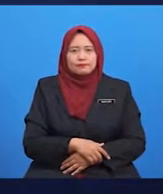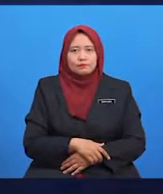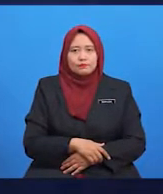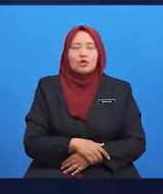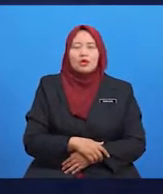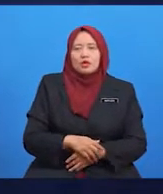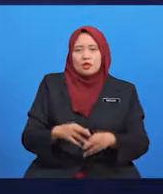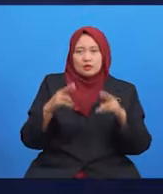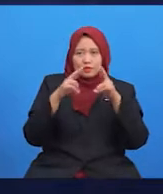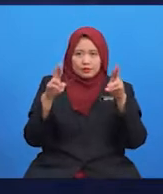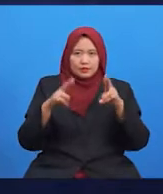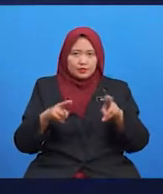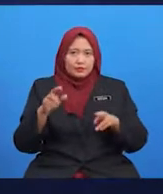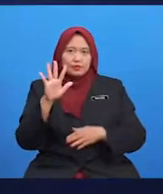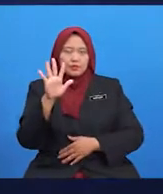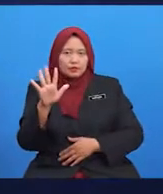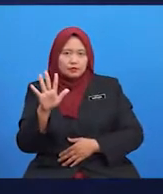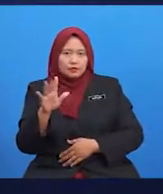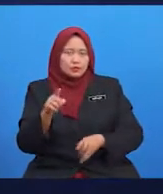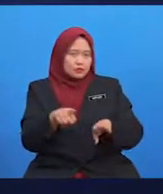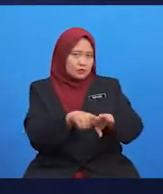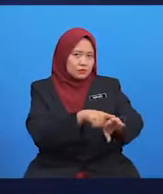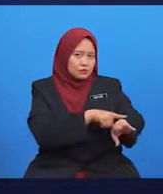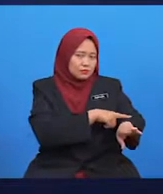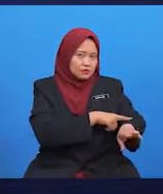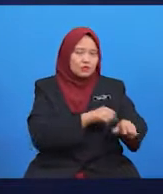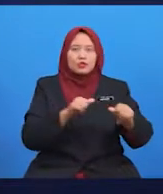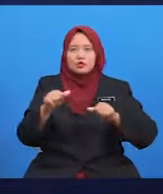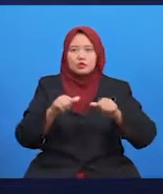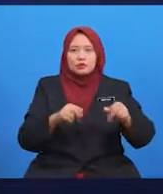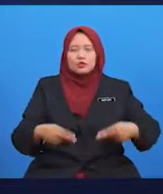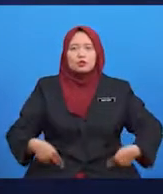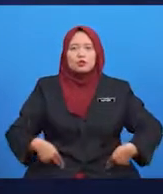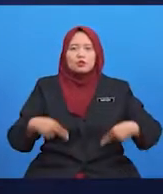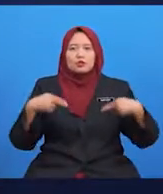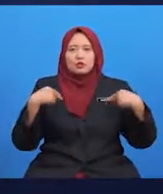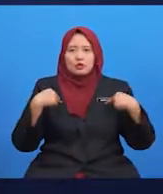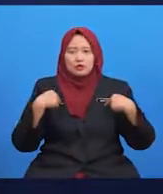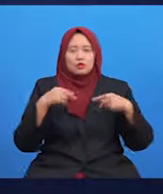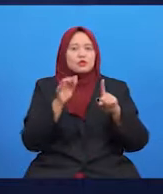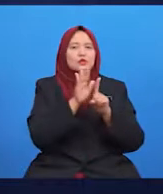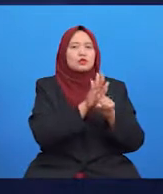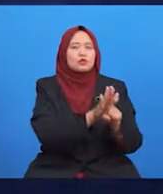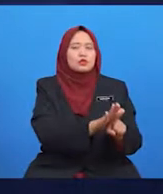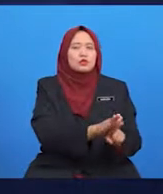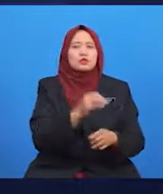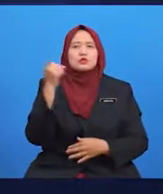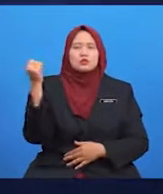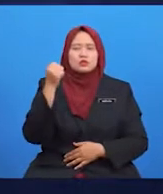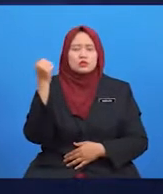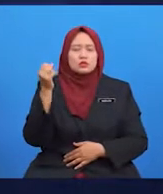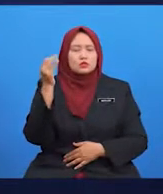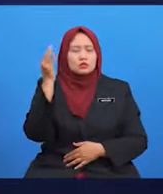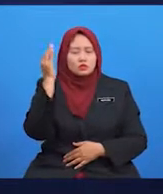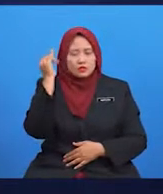Rangkap 5. Sepanjang aktiviti kehidupannya, jemaah berkenaan sentiasa mengingati